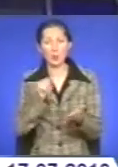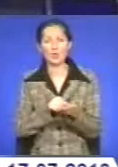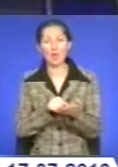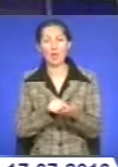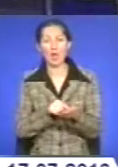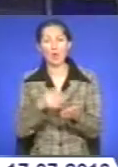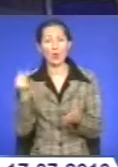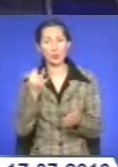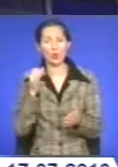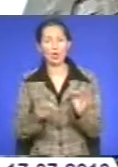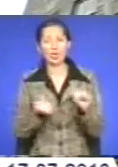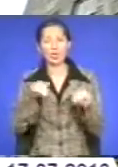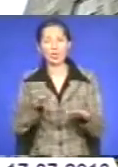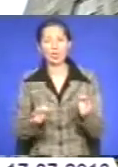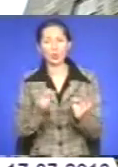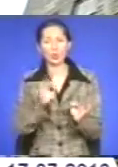наша журналістка.